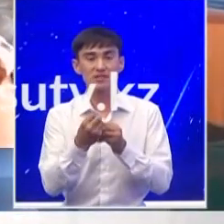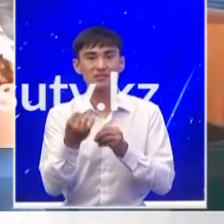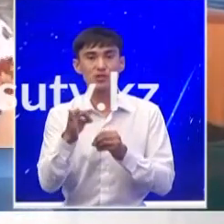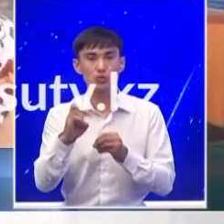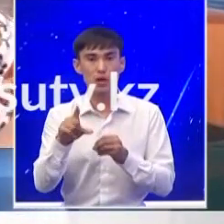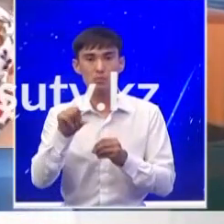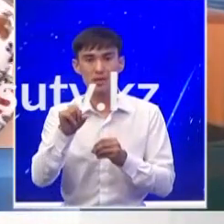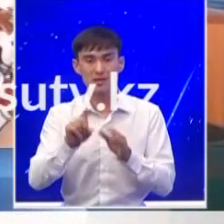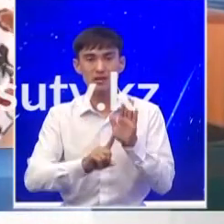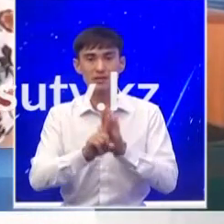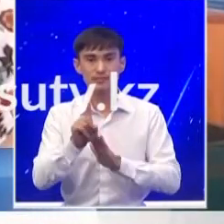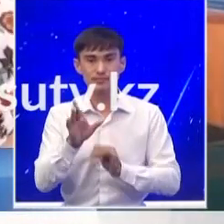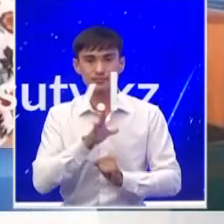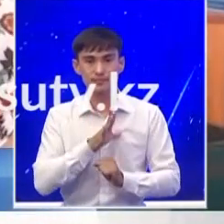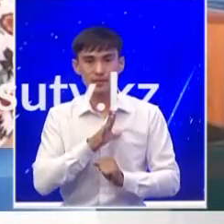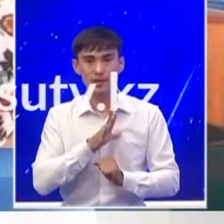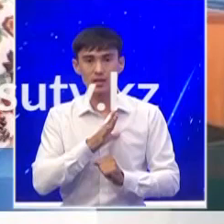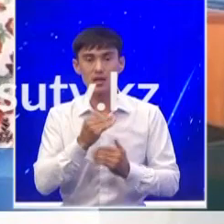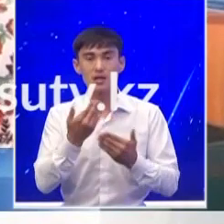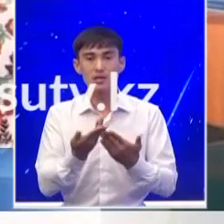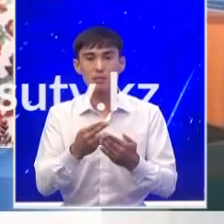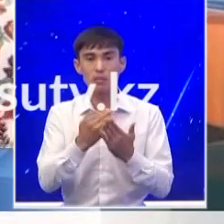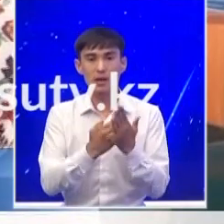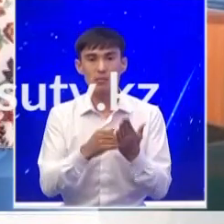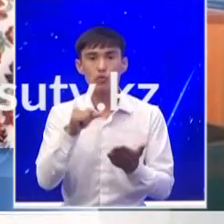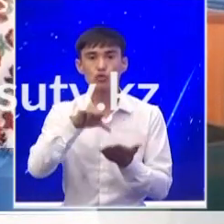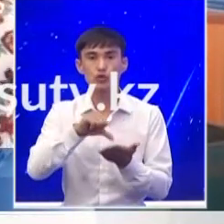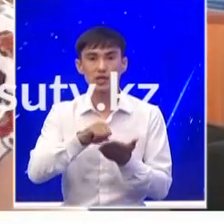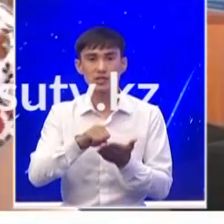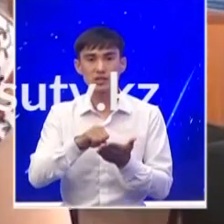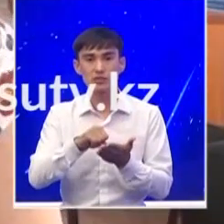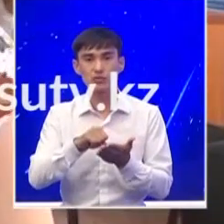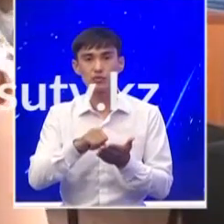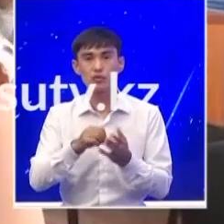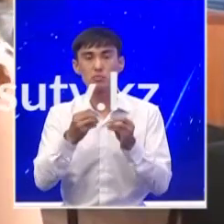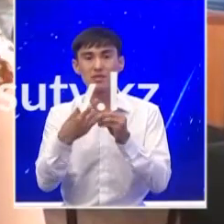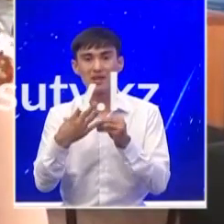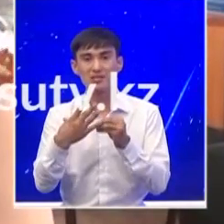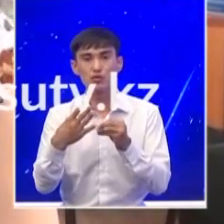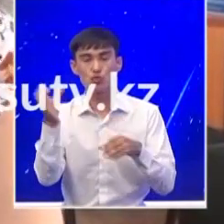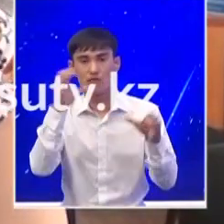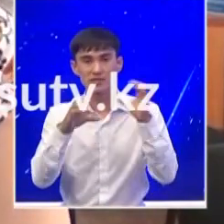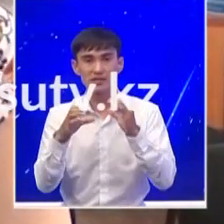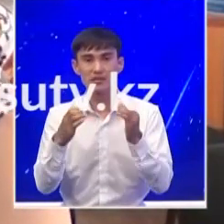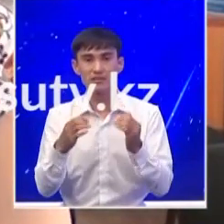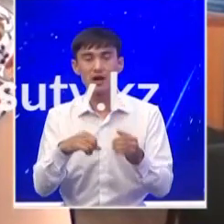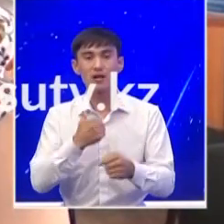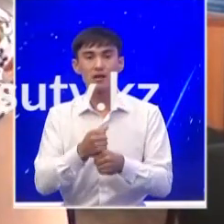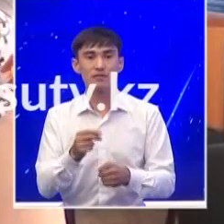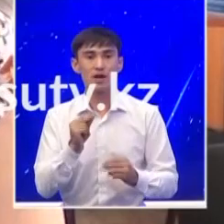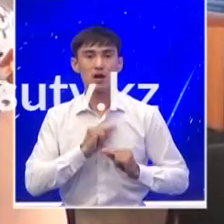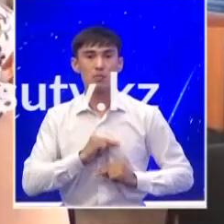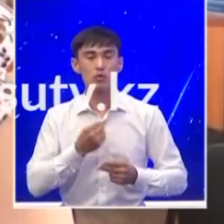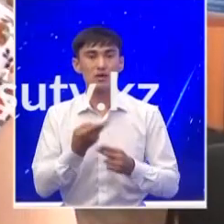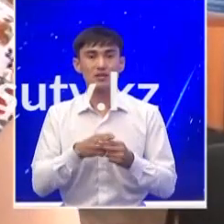есть с понедельника. В данной программе участвуют в основном 15 университетов. Наша основная работа – это